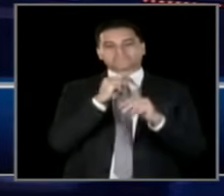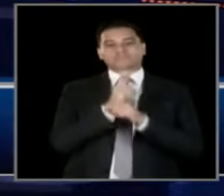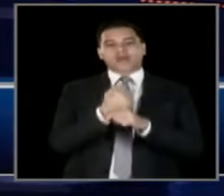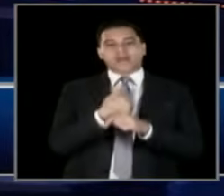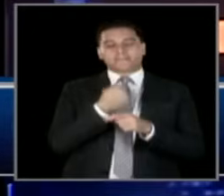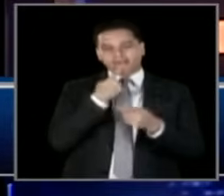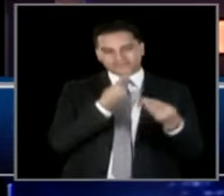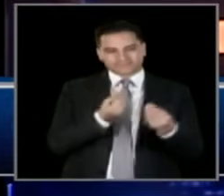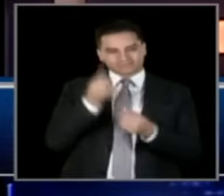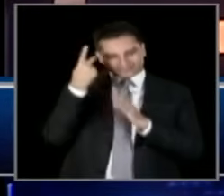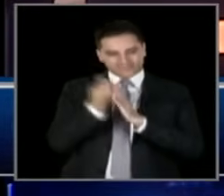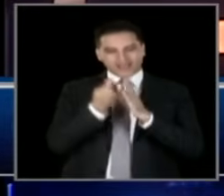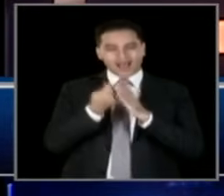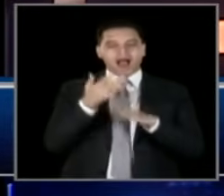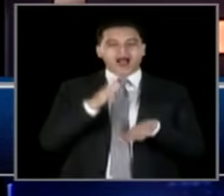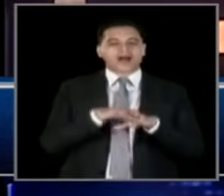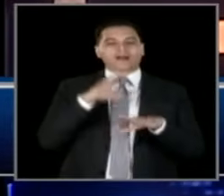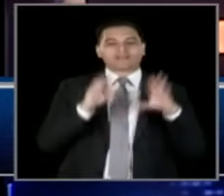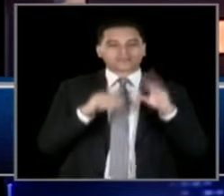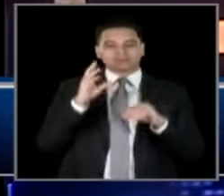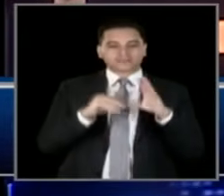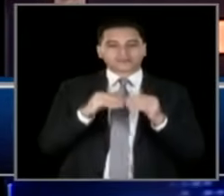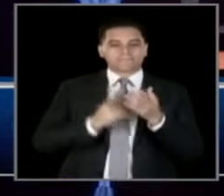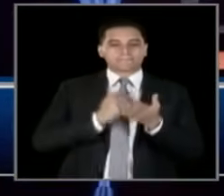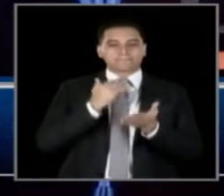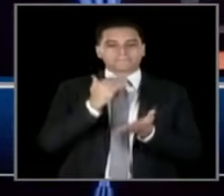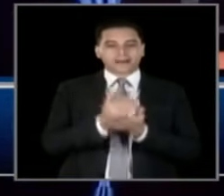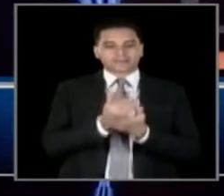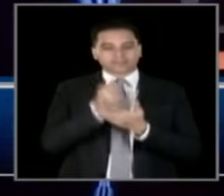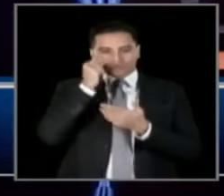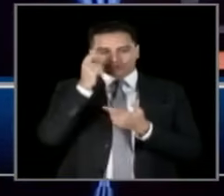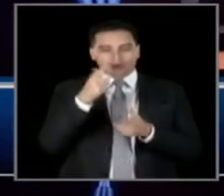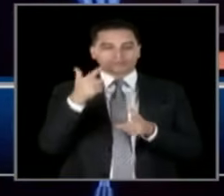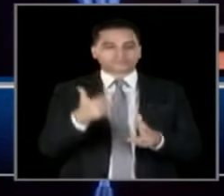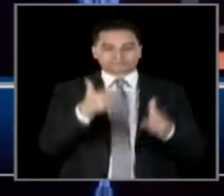بيرثي فيها إبراهام لينكولن بعد اغتياله